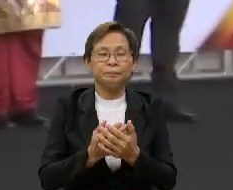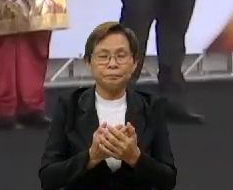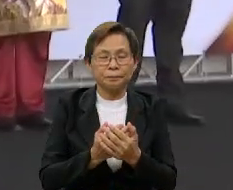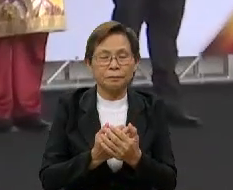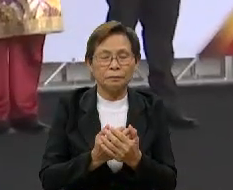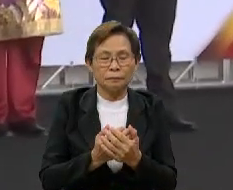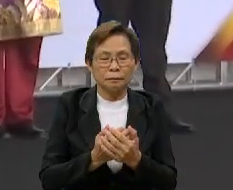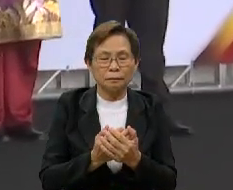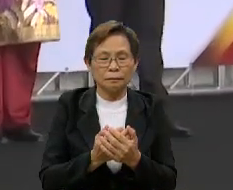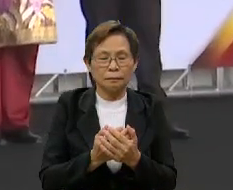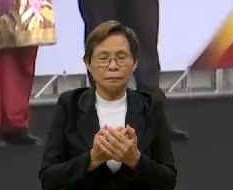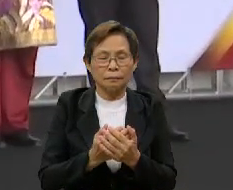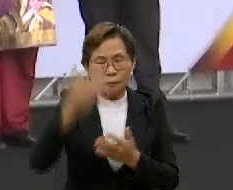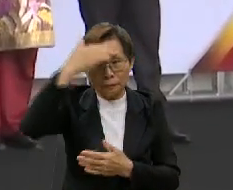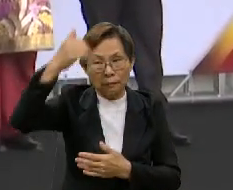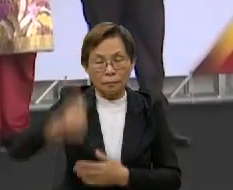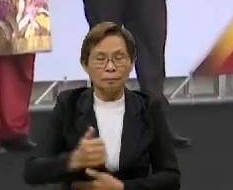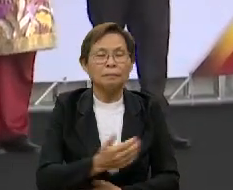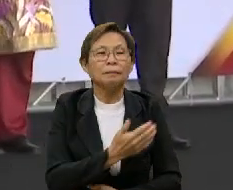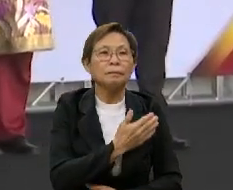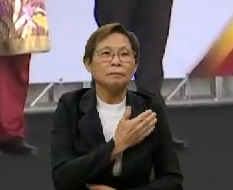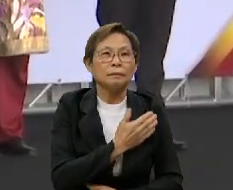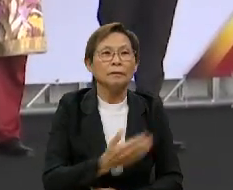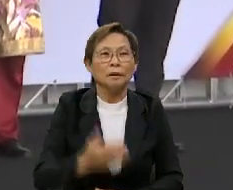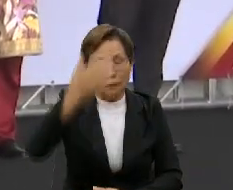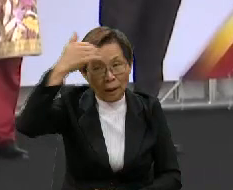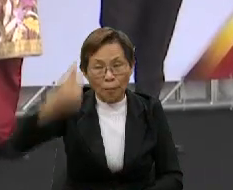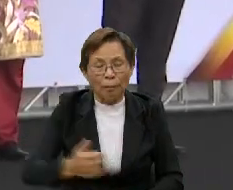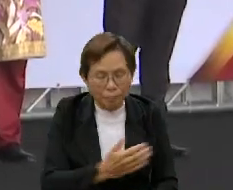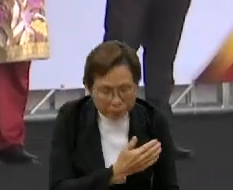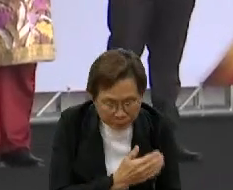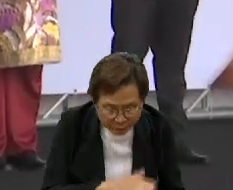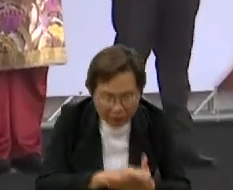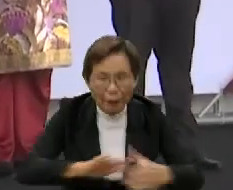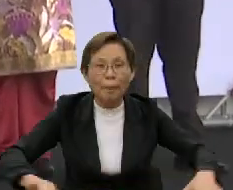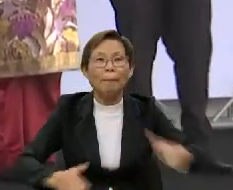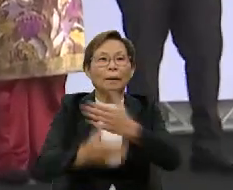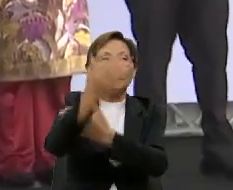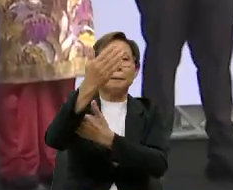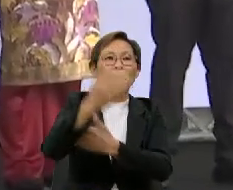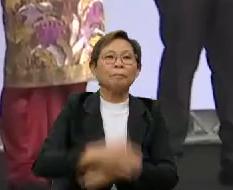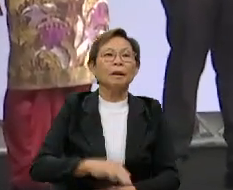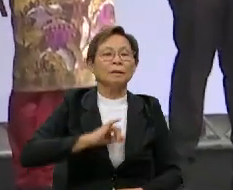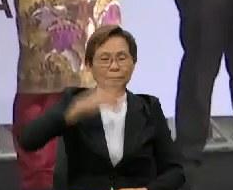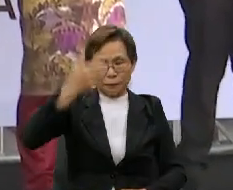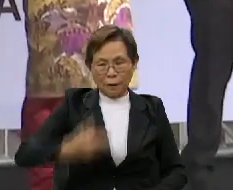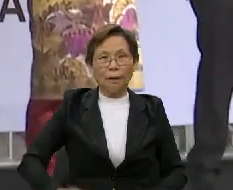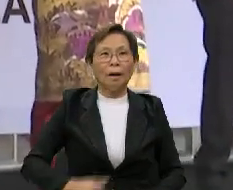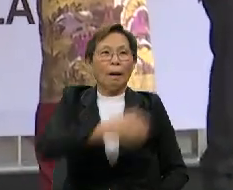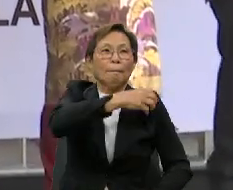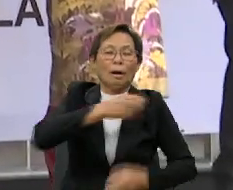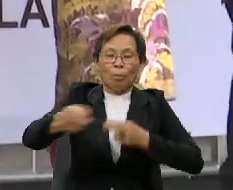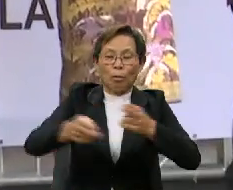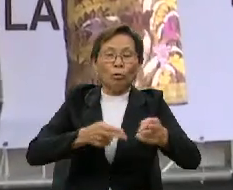Bismillahirrahmanirrahim. Assalamualaikum warahmatullahi wabarakatuh dan selamat pagi. Saya